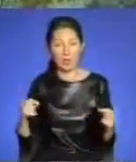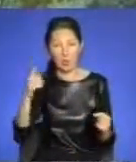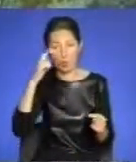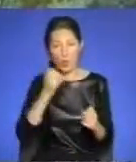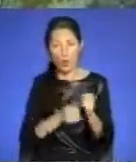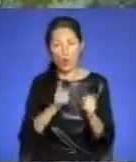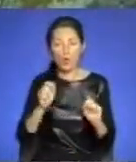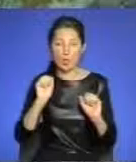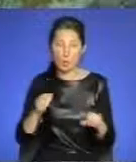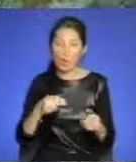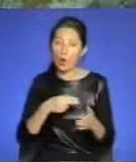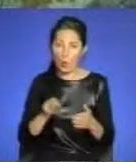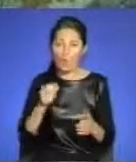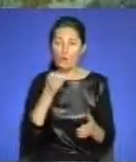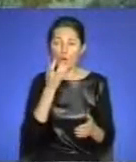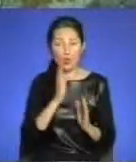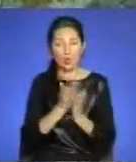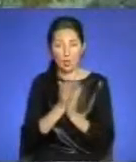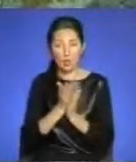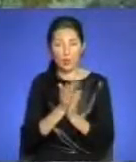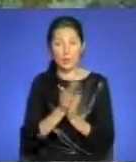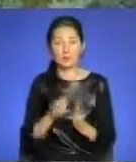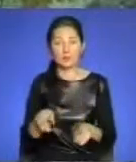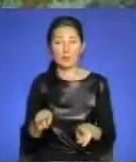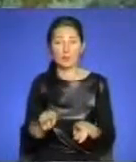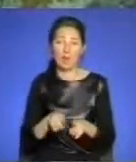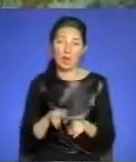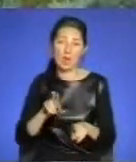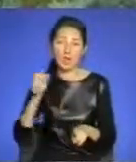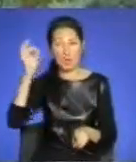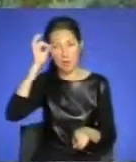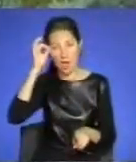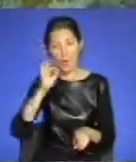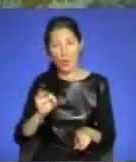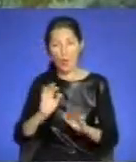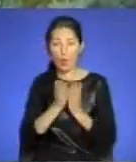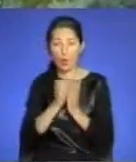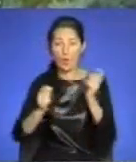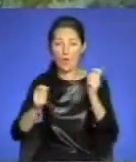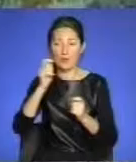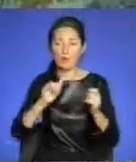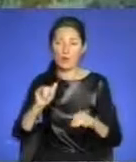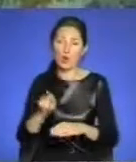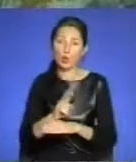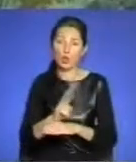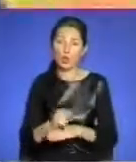зможе придбати собі хорошу книжку і таку як згадку про книжковий фестиваль в Тернополі.